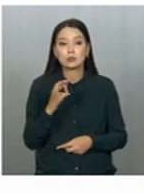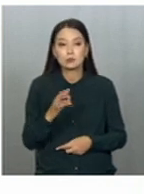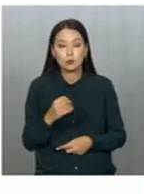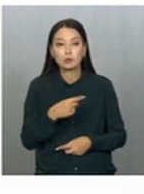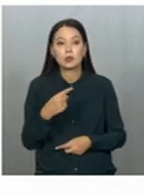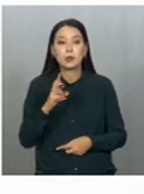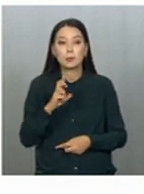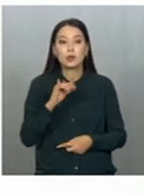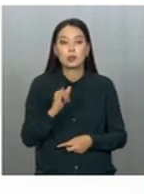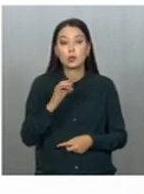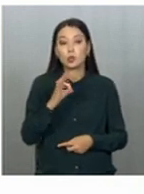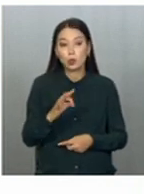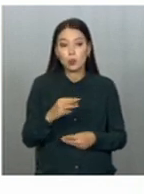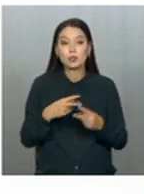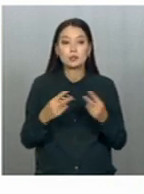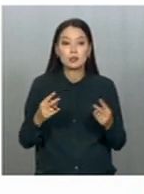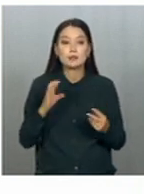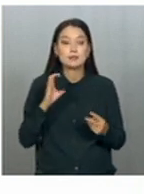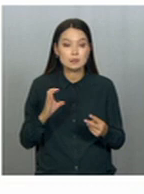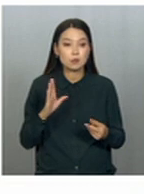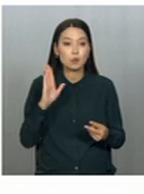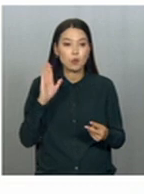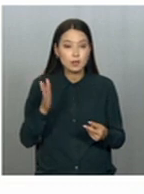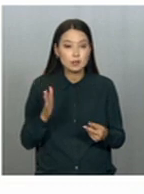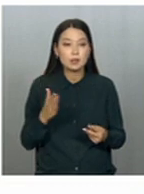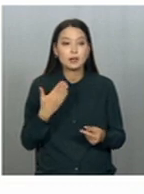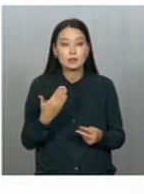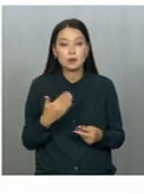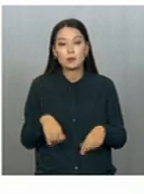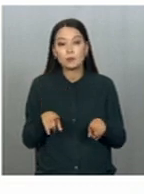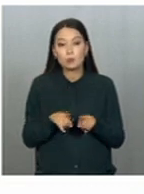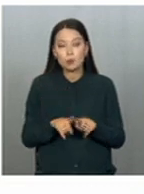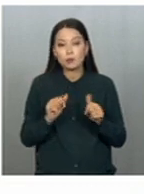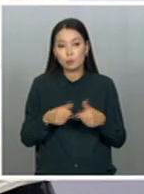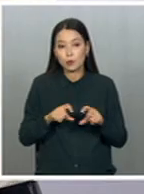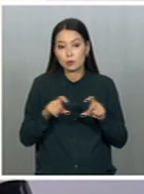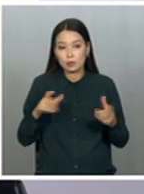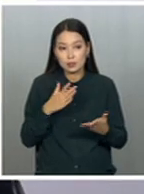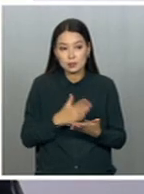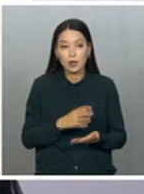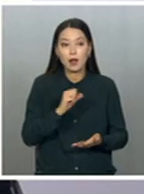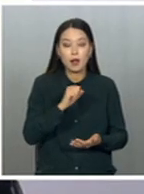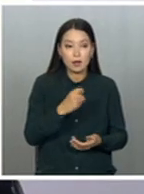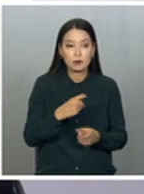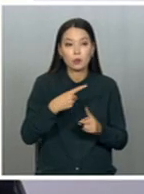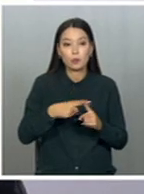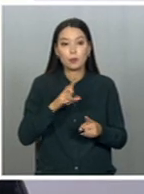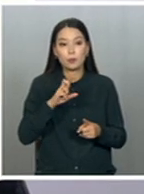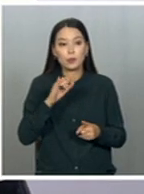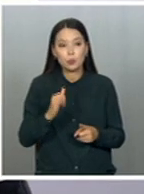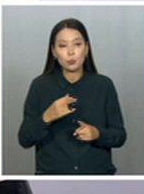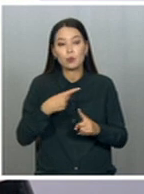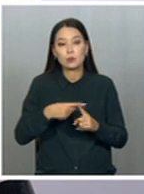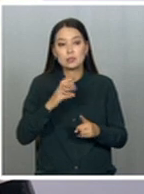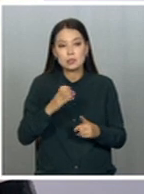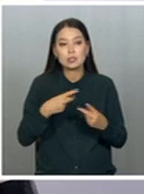минус BY0 тең C болатындай деп өзіміз белгілеу енгіземіз. Сонда AX қосылған BY